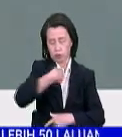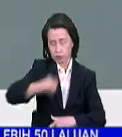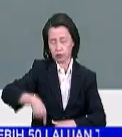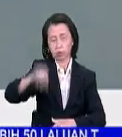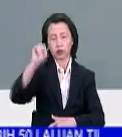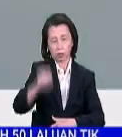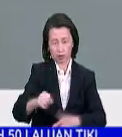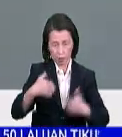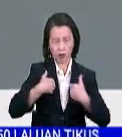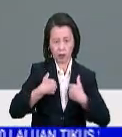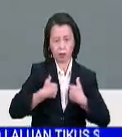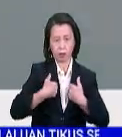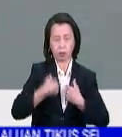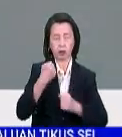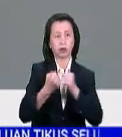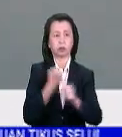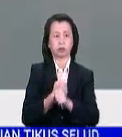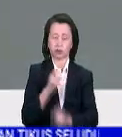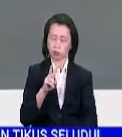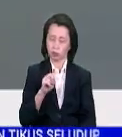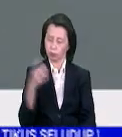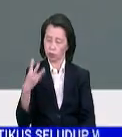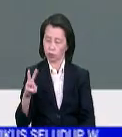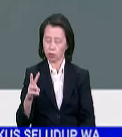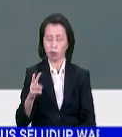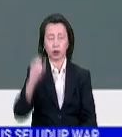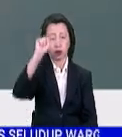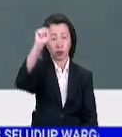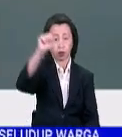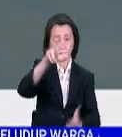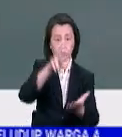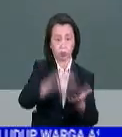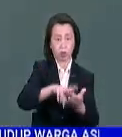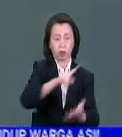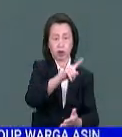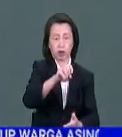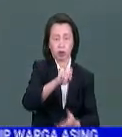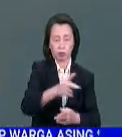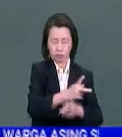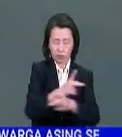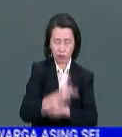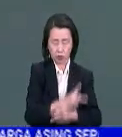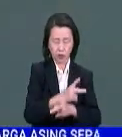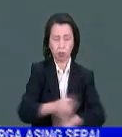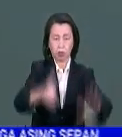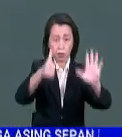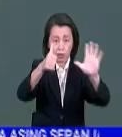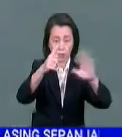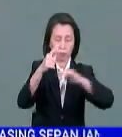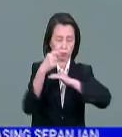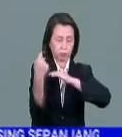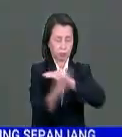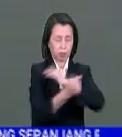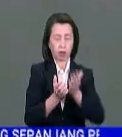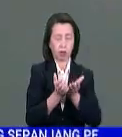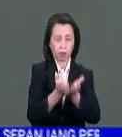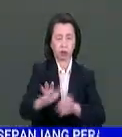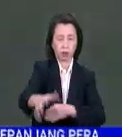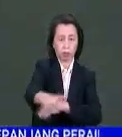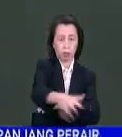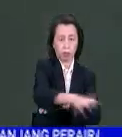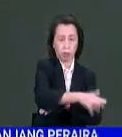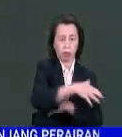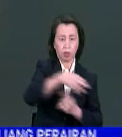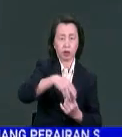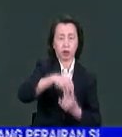dokter mulai berkata pada tahun 2016 sebuah telah mengikhtisarkan zone perlindungan dalam enam Taman Marine sebagai satu hari Jono